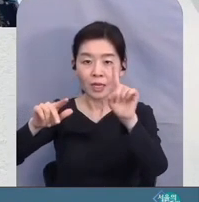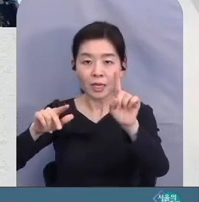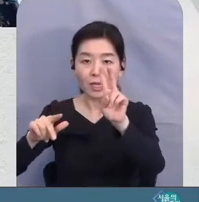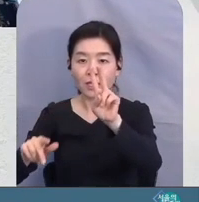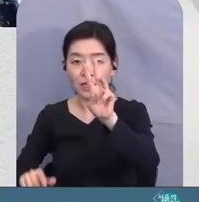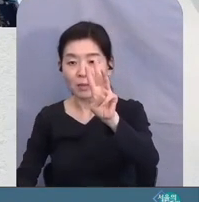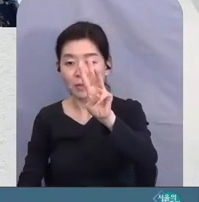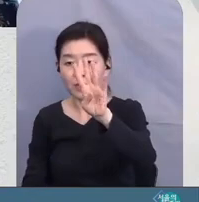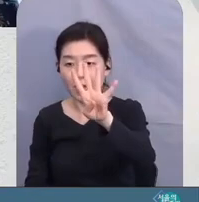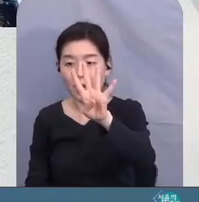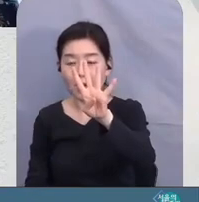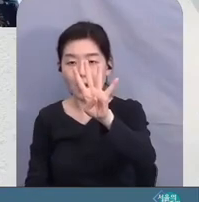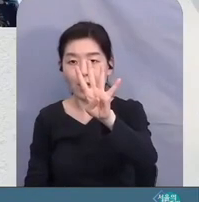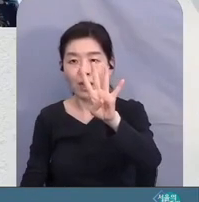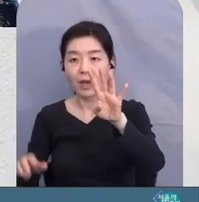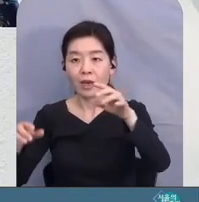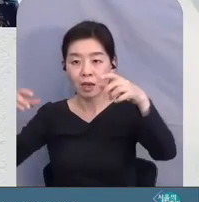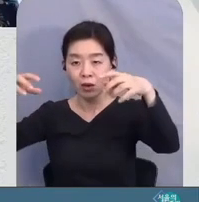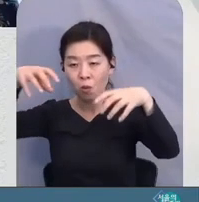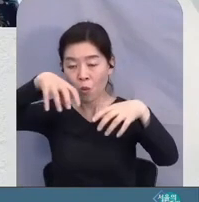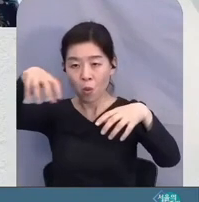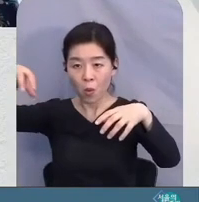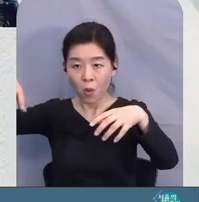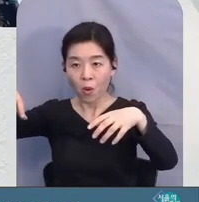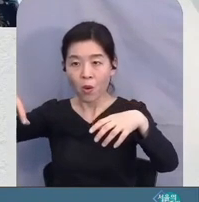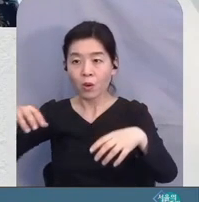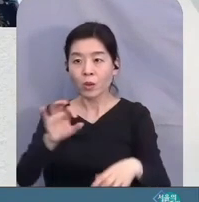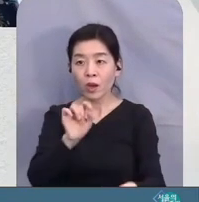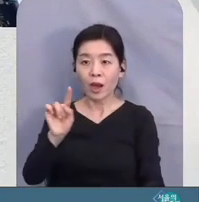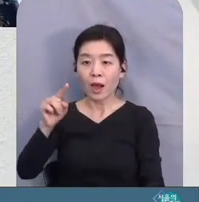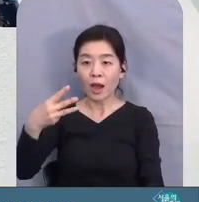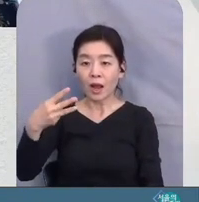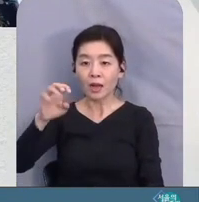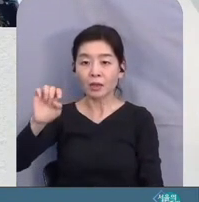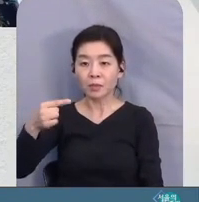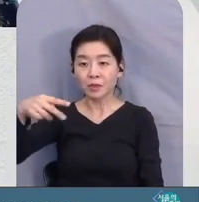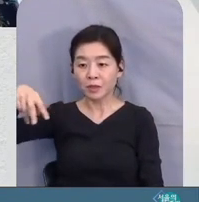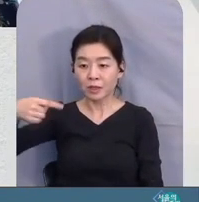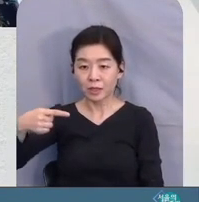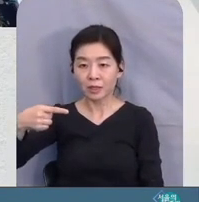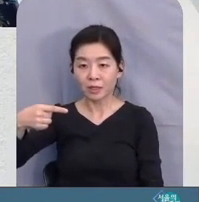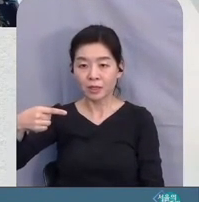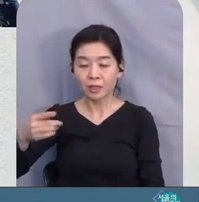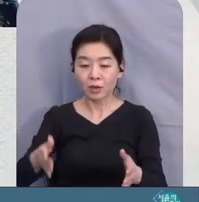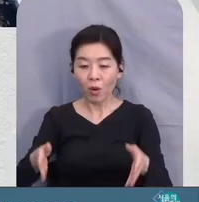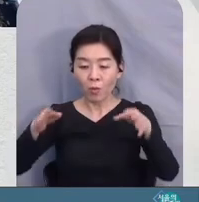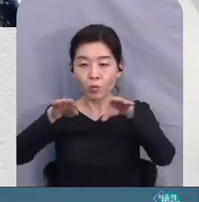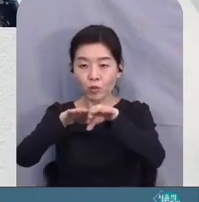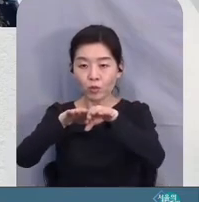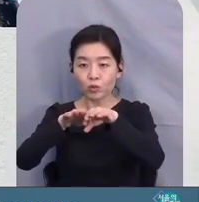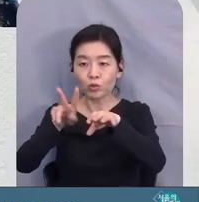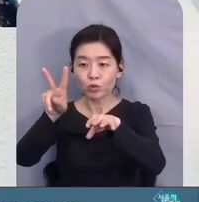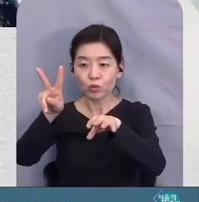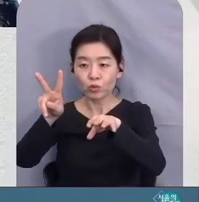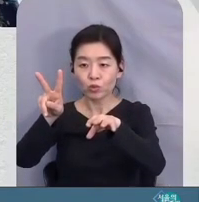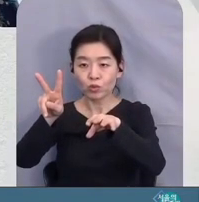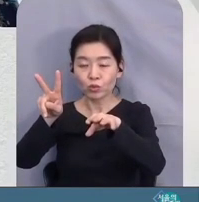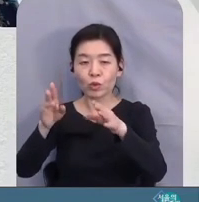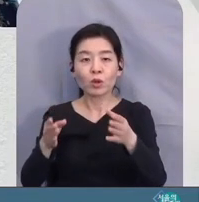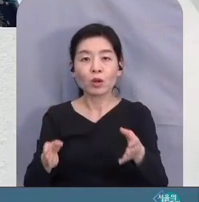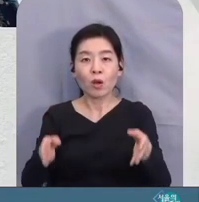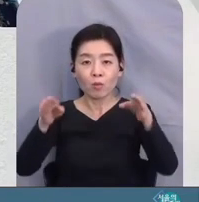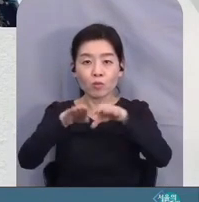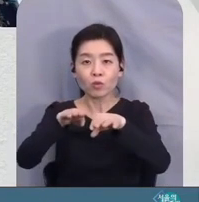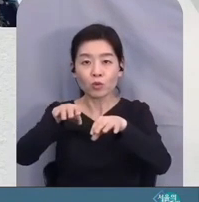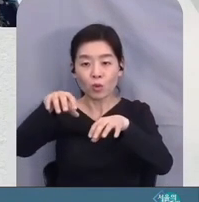알프스라고 그 건물 두 개의 동이 있지 않습니까? 저 알프스라는 게 오염수를 제거해서